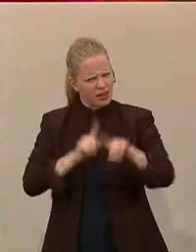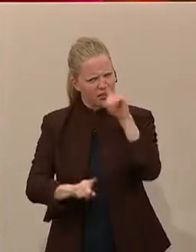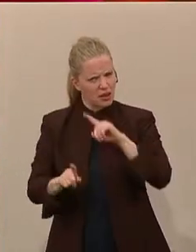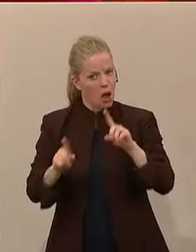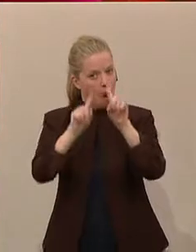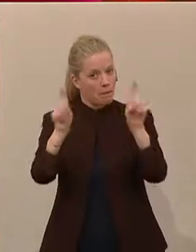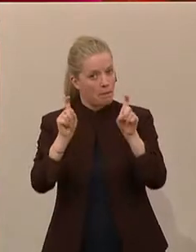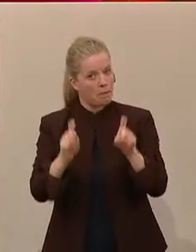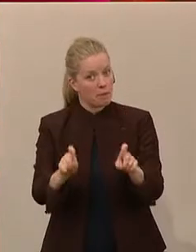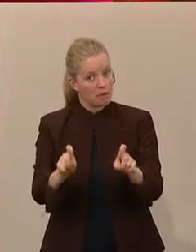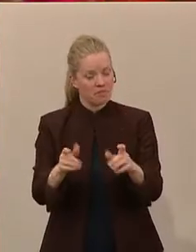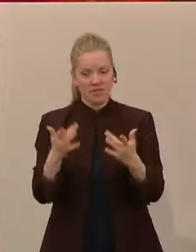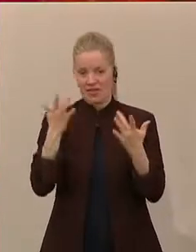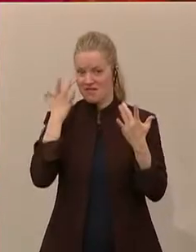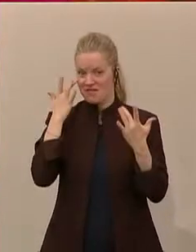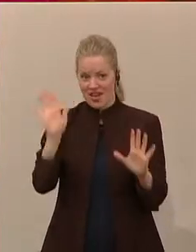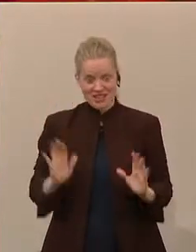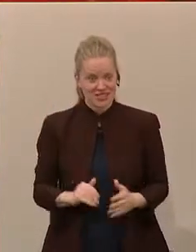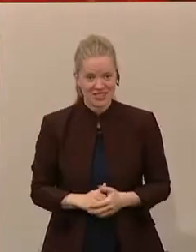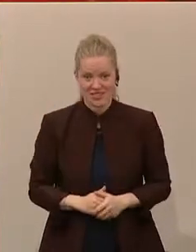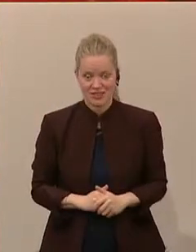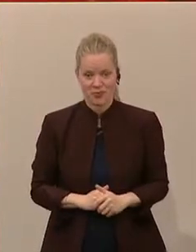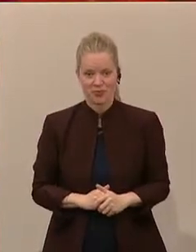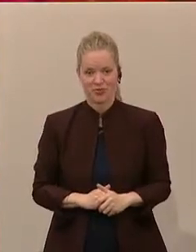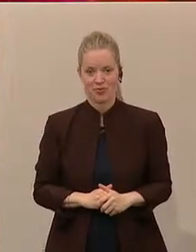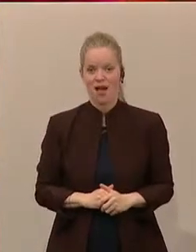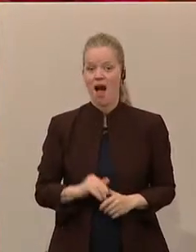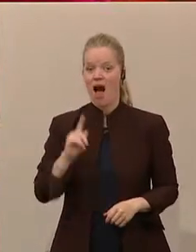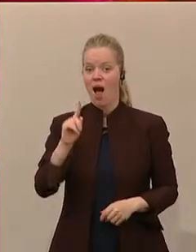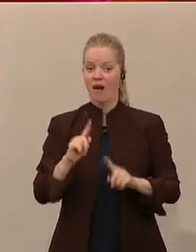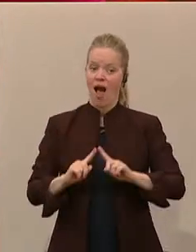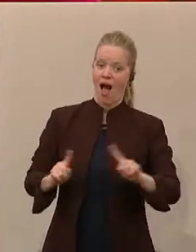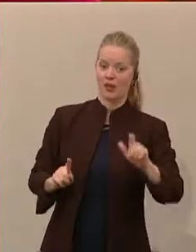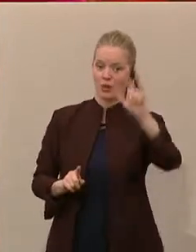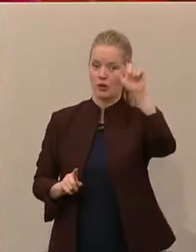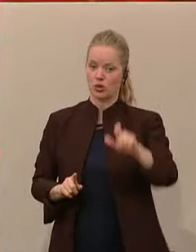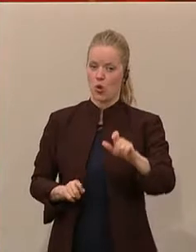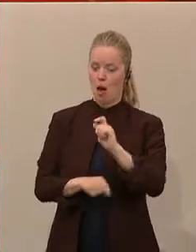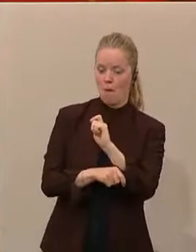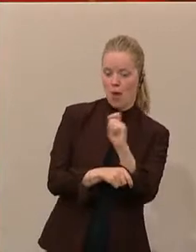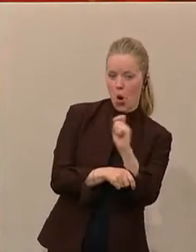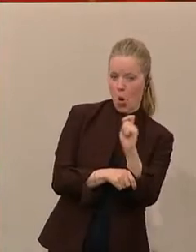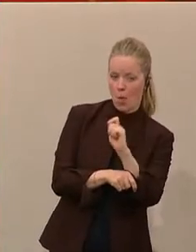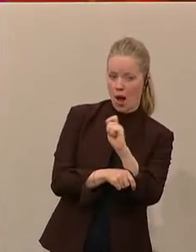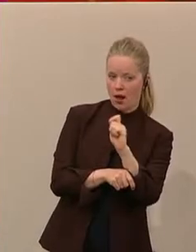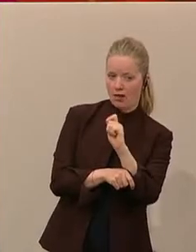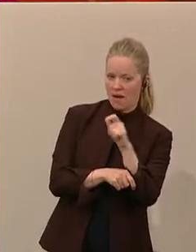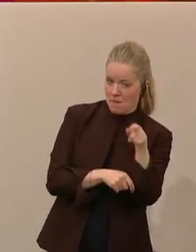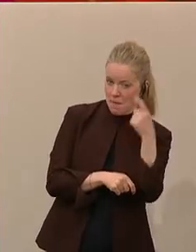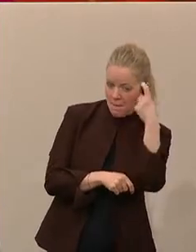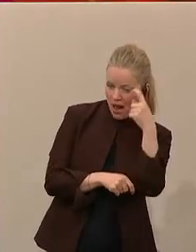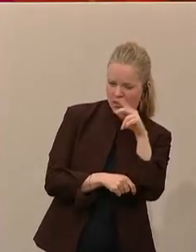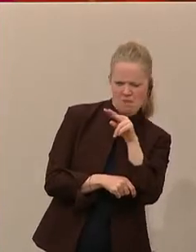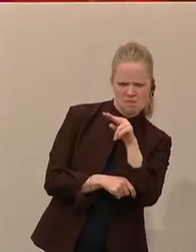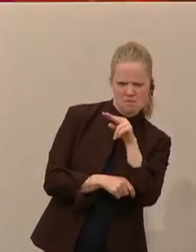Wir wissen es nicht. Aber wenn es für den Beobachter, wenn es für die Beobachterin verdächtig ist,